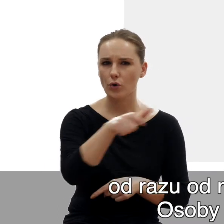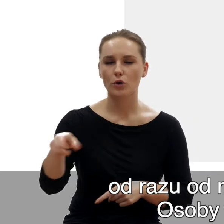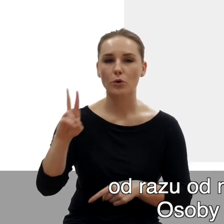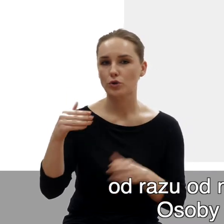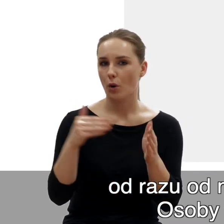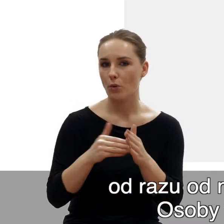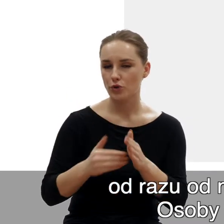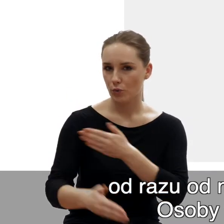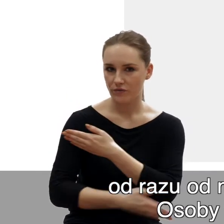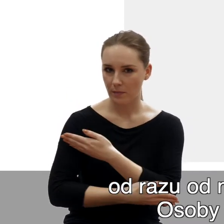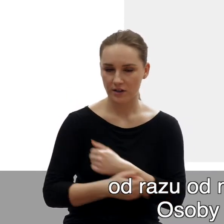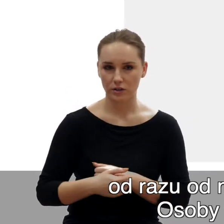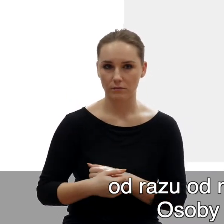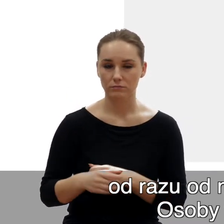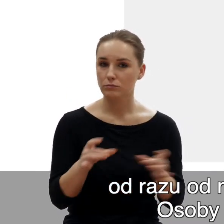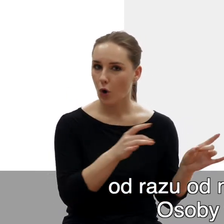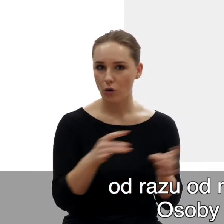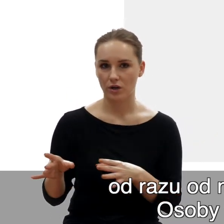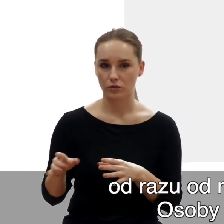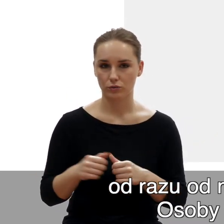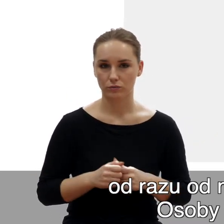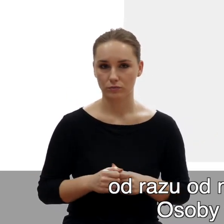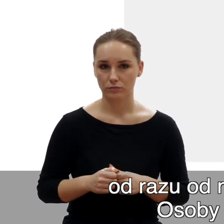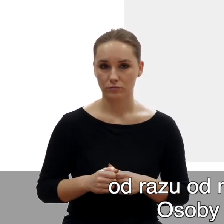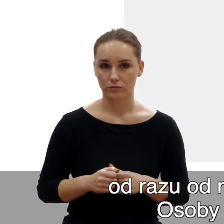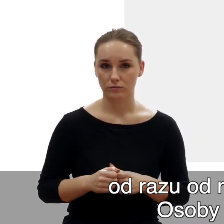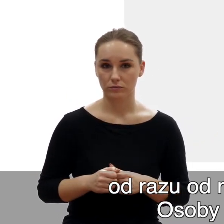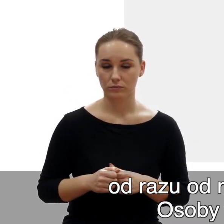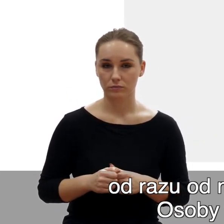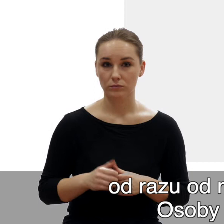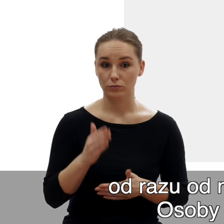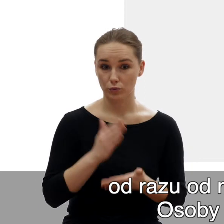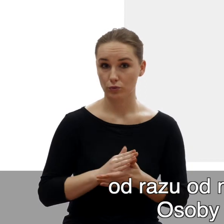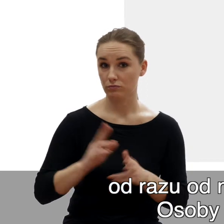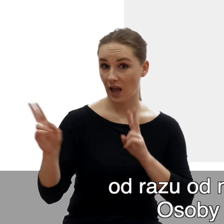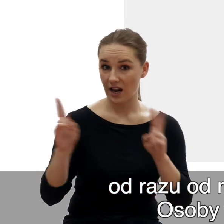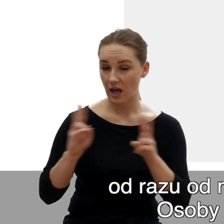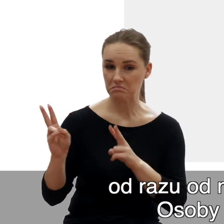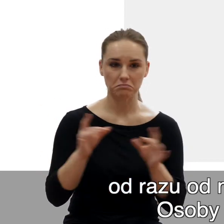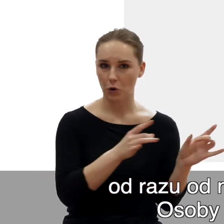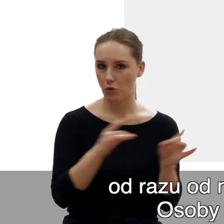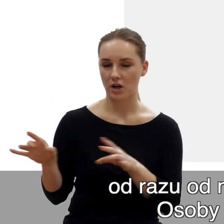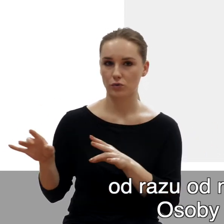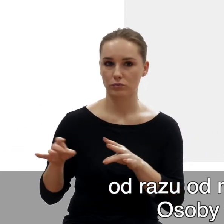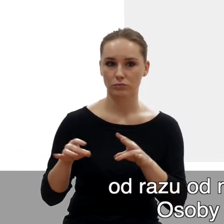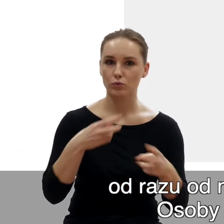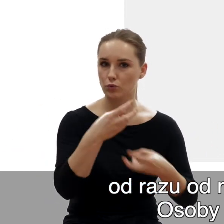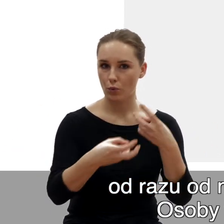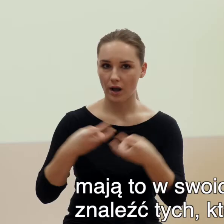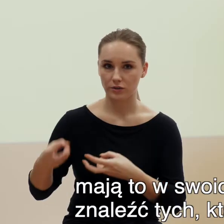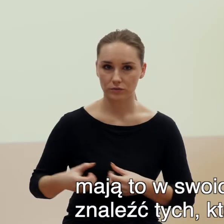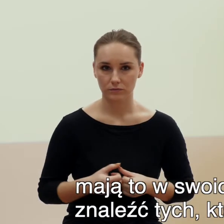od momentu, kiedy zostaje ogłoszony alarm, i osoby funkcyjne, koordynatorzy